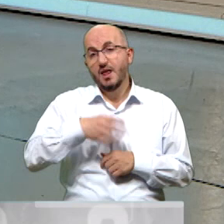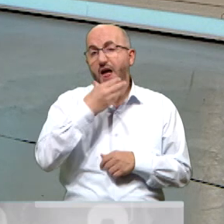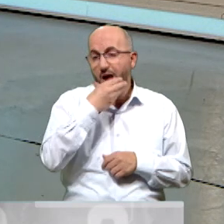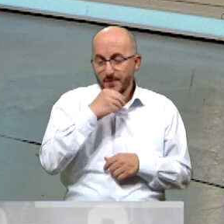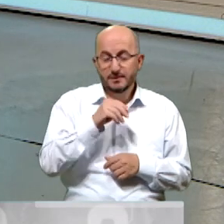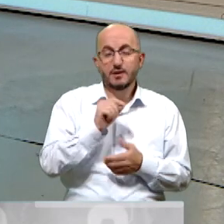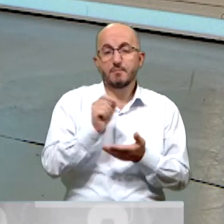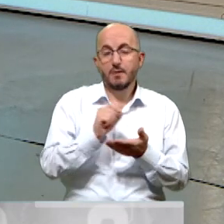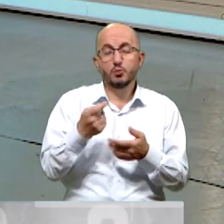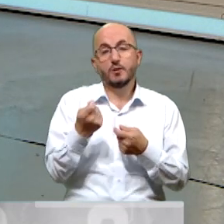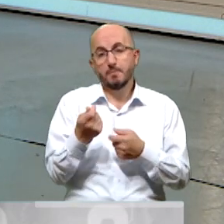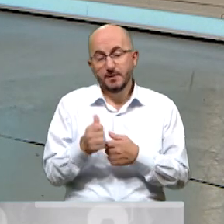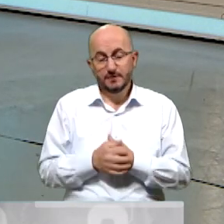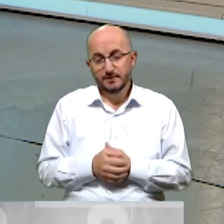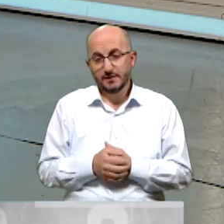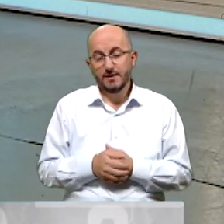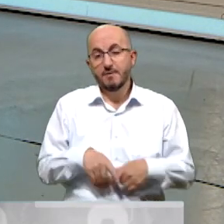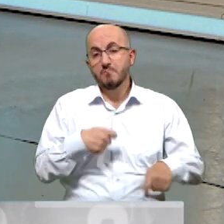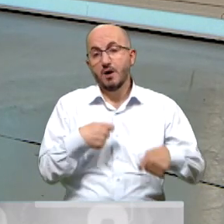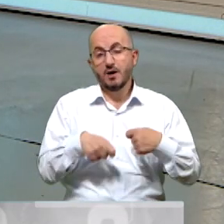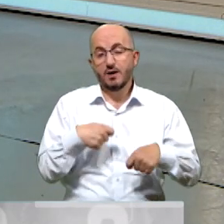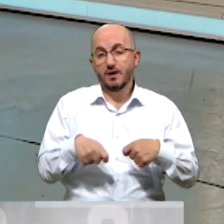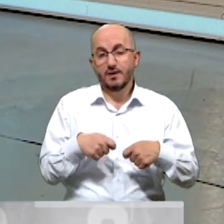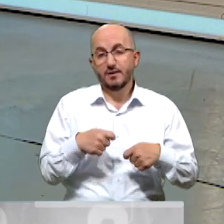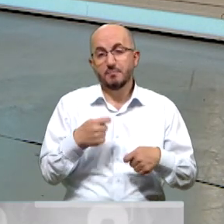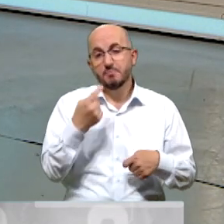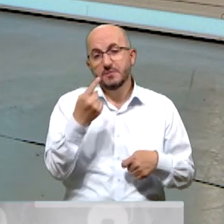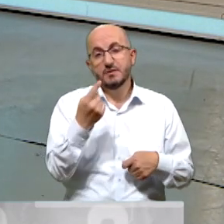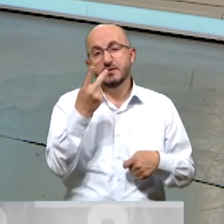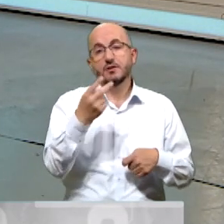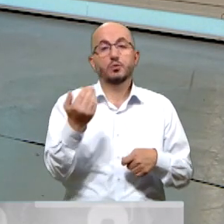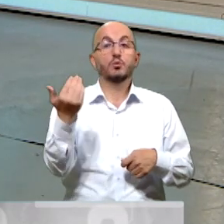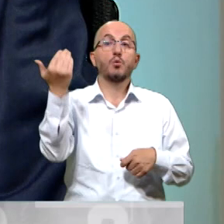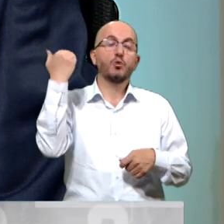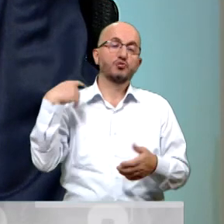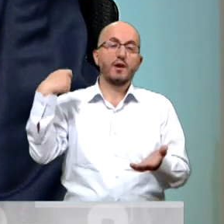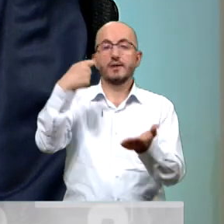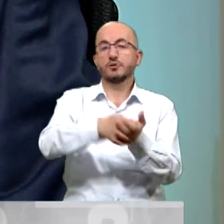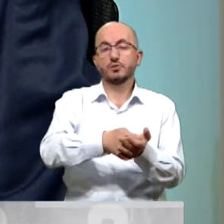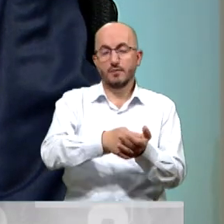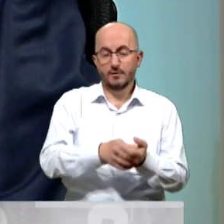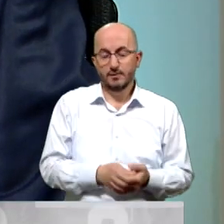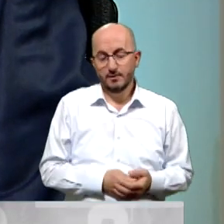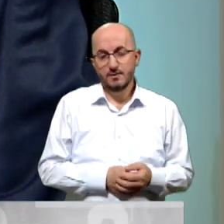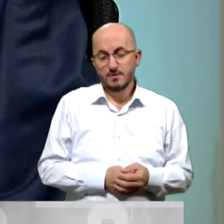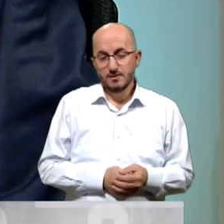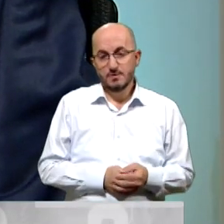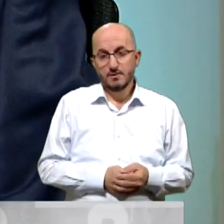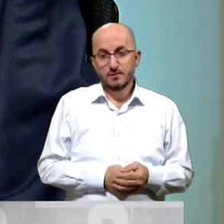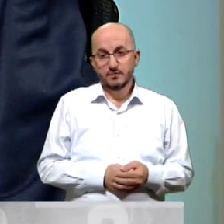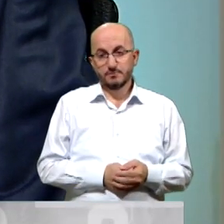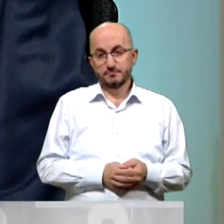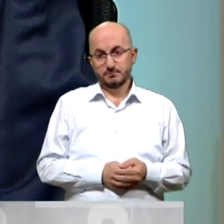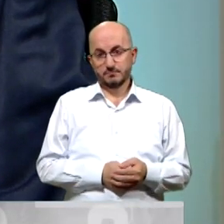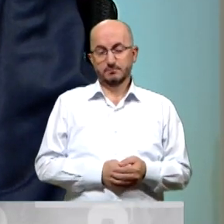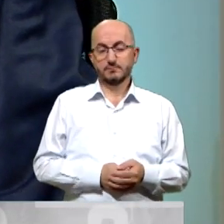emeklilerin, memurların paraları bankaya bir veya iki gün önce yatıyor. Veya iki gün önce neyse yatıyor.